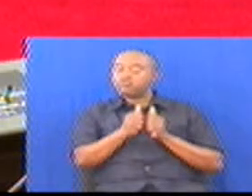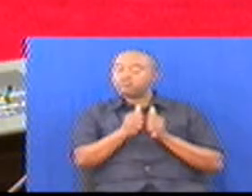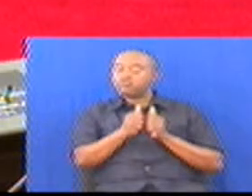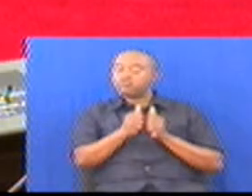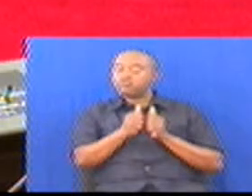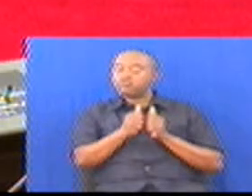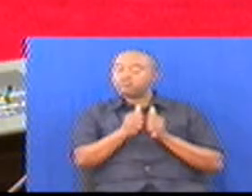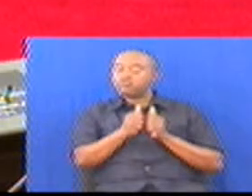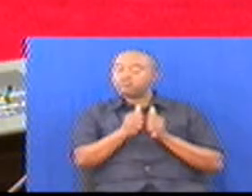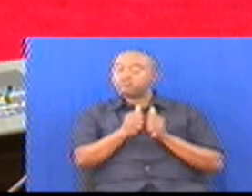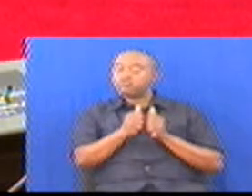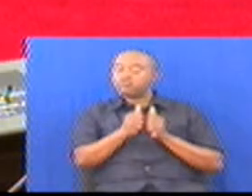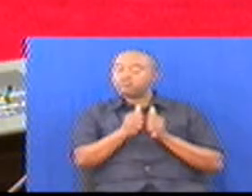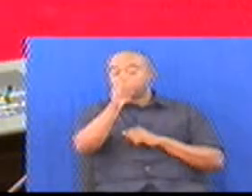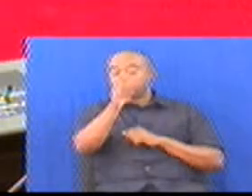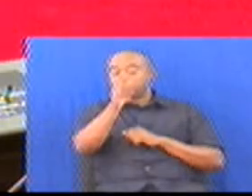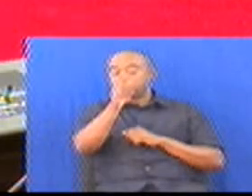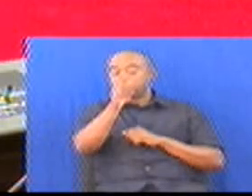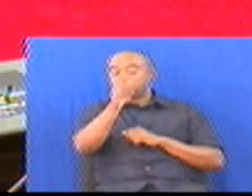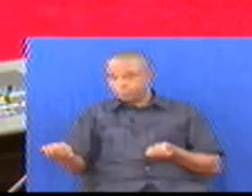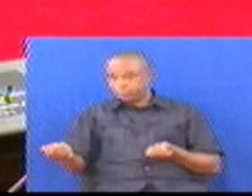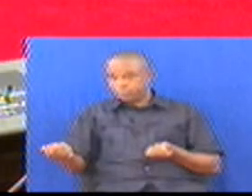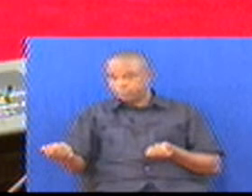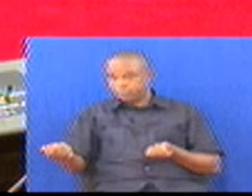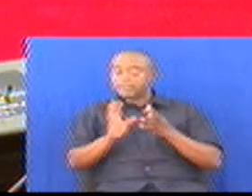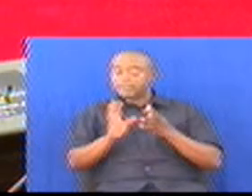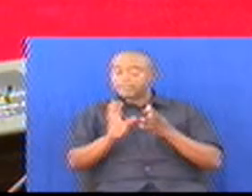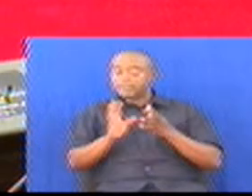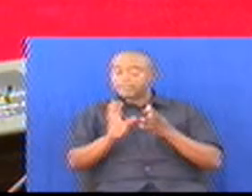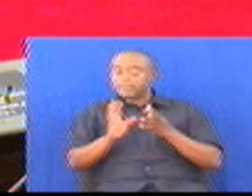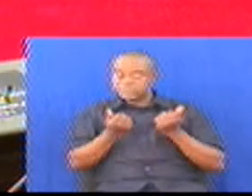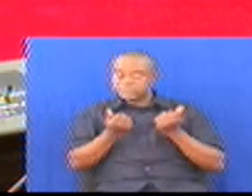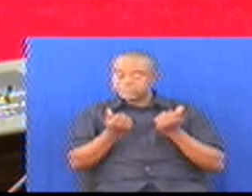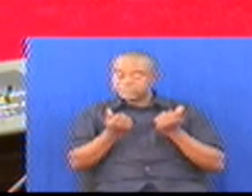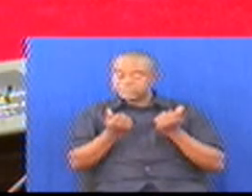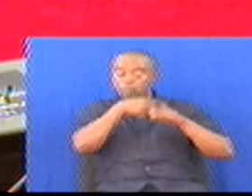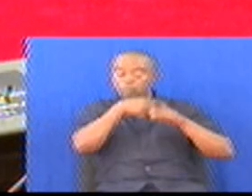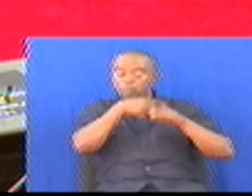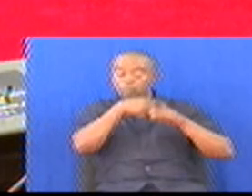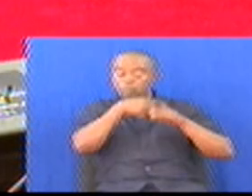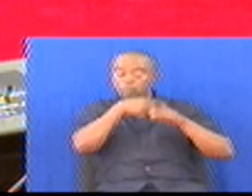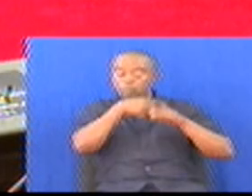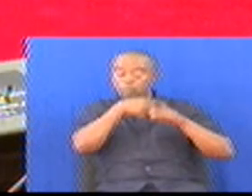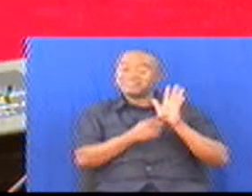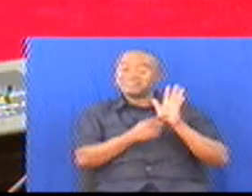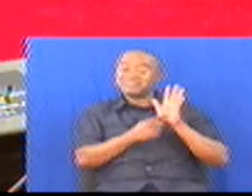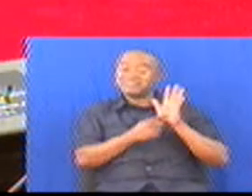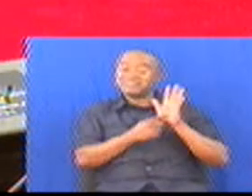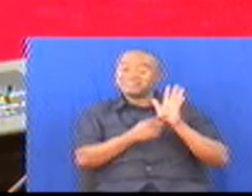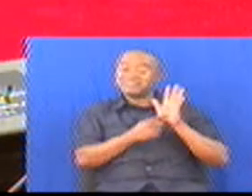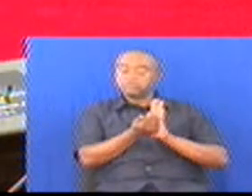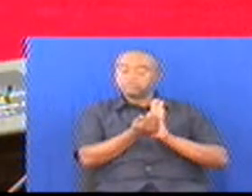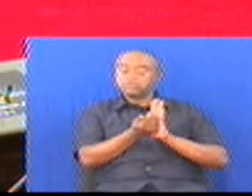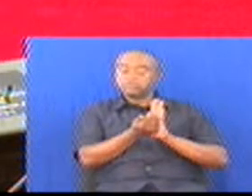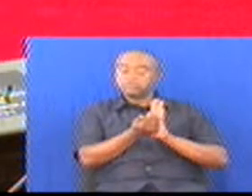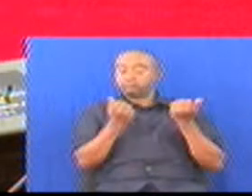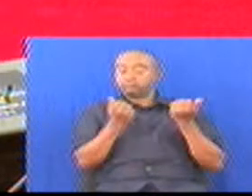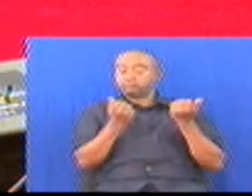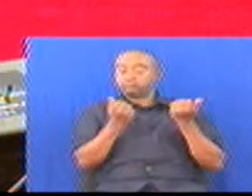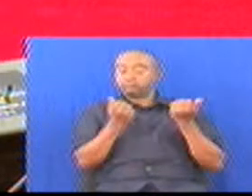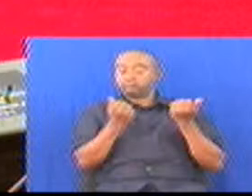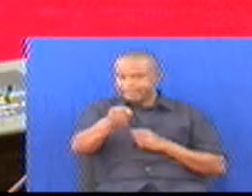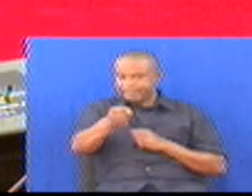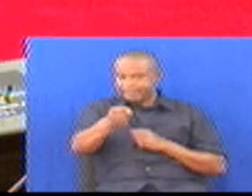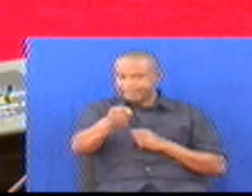13,177 kwa wananchi na ushiriki wa makandarasi wa ndani 640. Mafanikio mengine yaliyopatikana